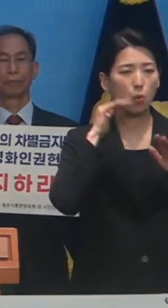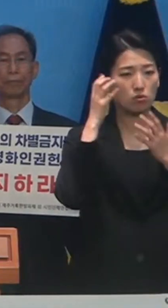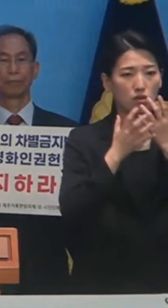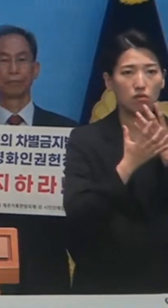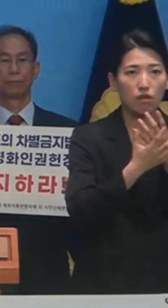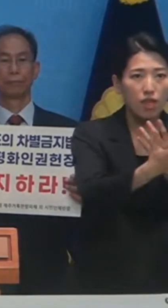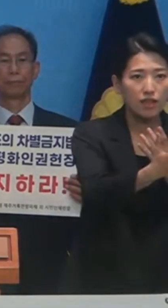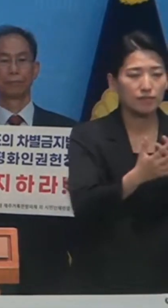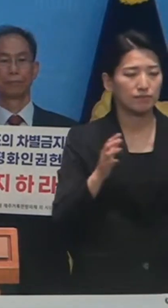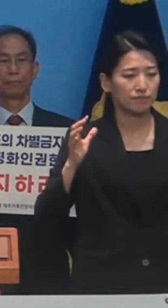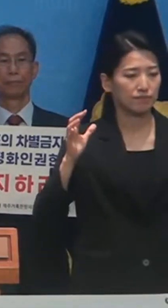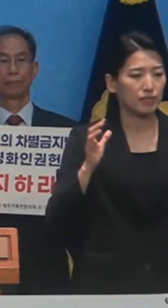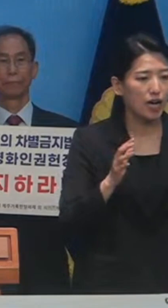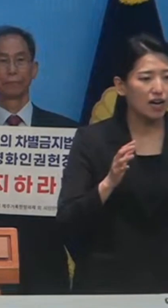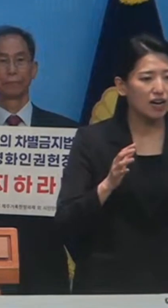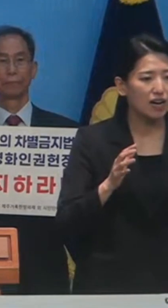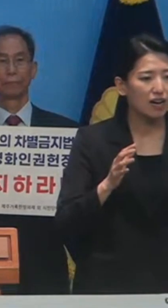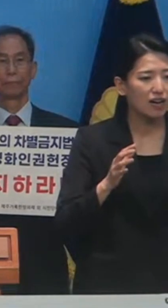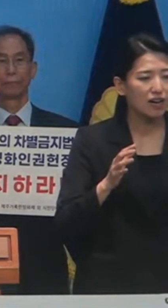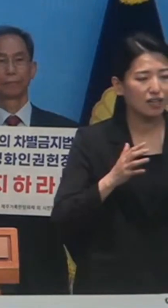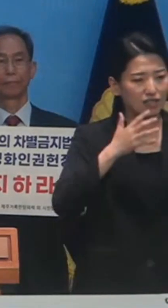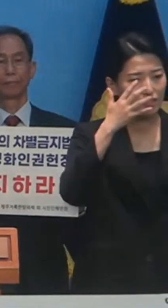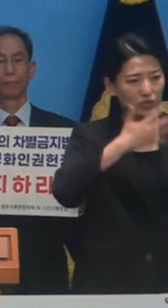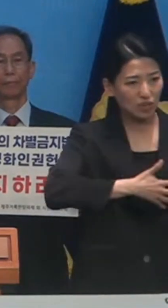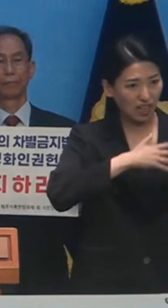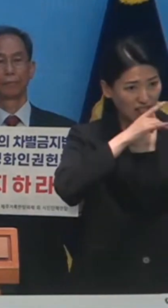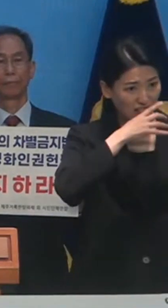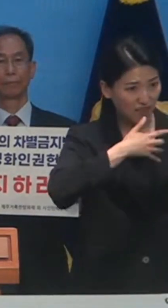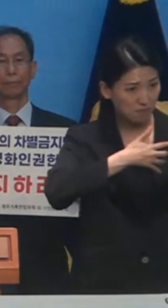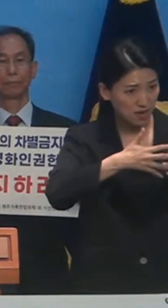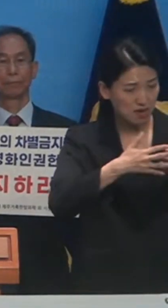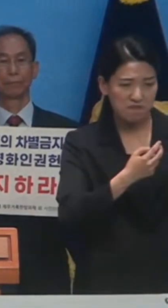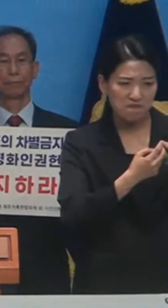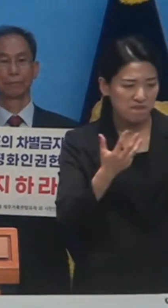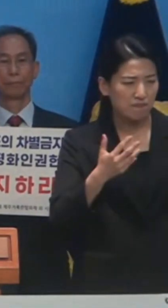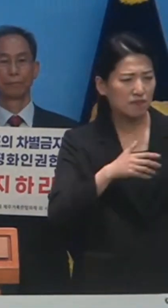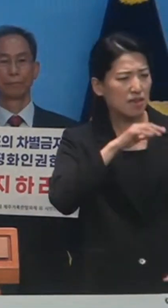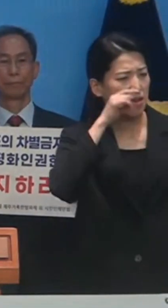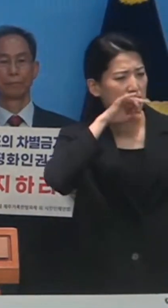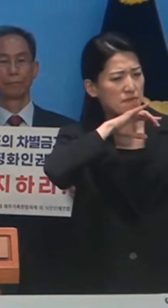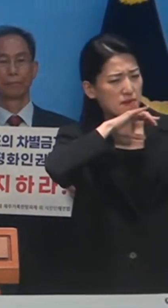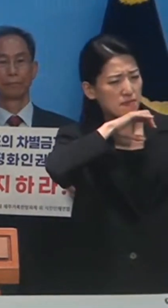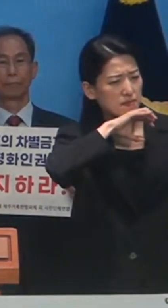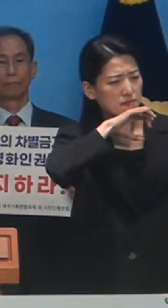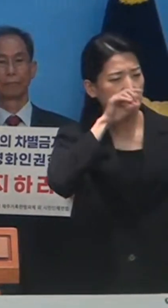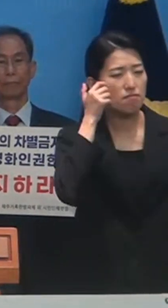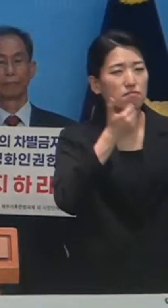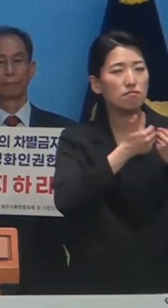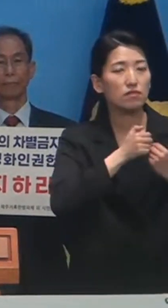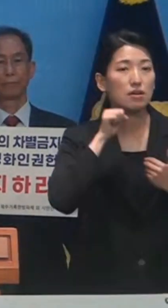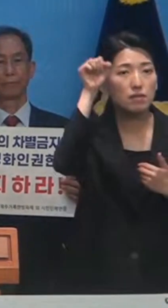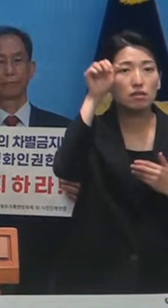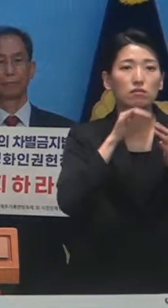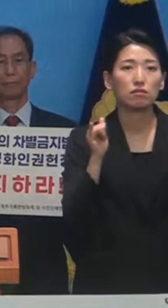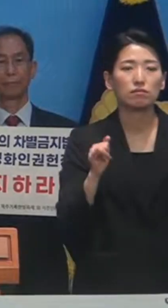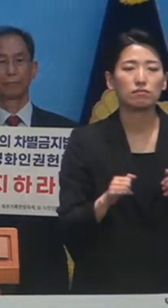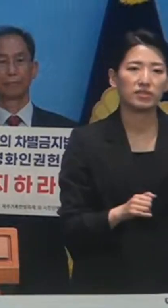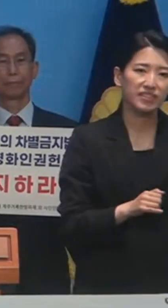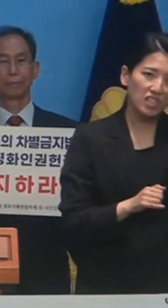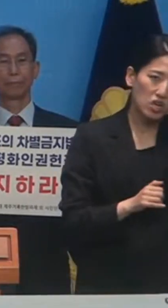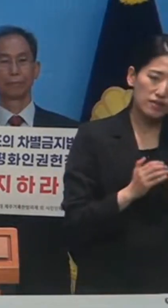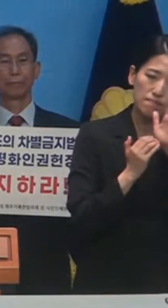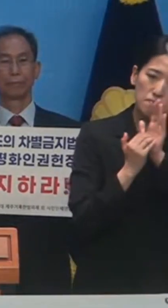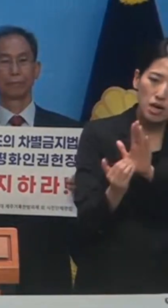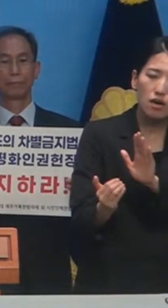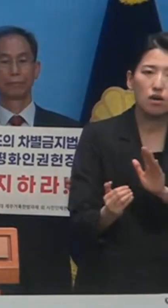요건을 갖추지 못하였다고 지적하며 반대하고 외치는 도민들을 경찰과 공무원이